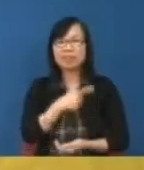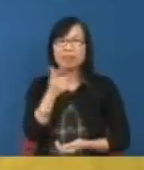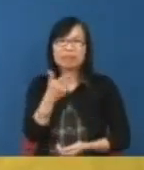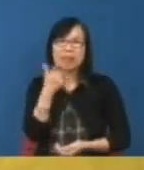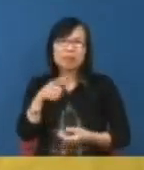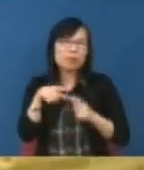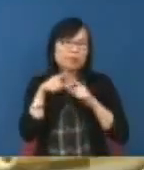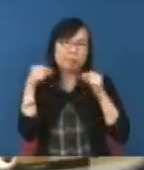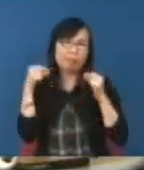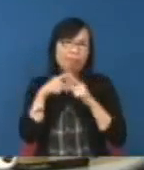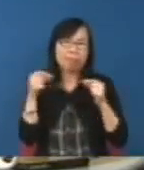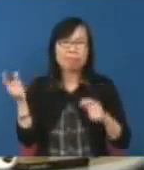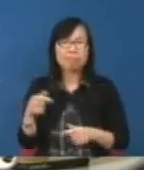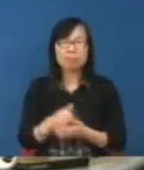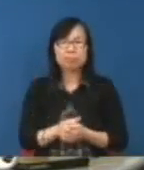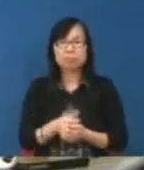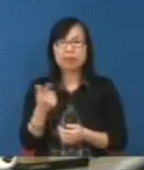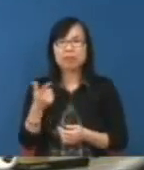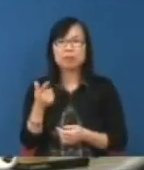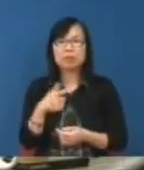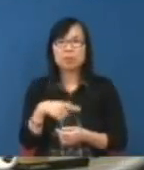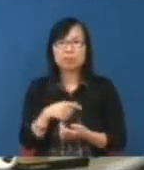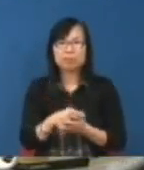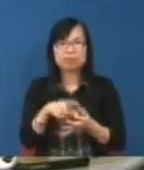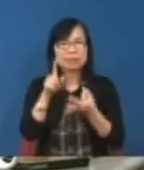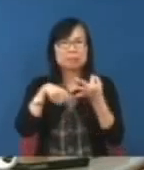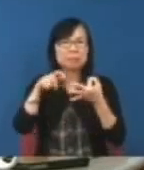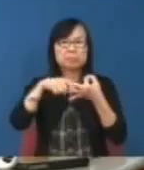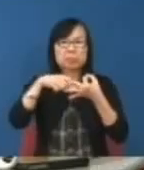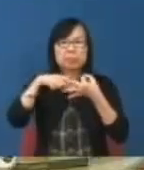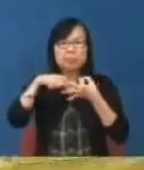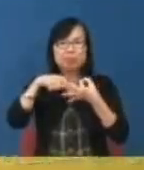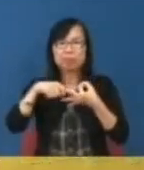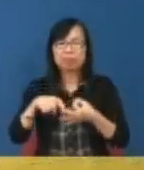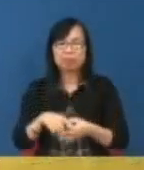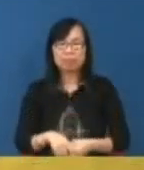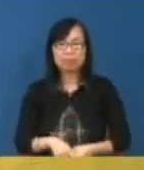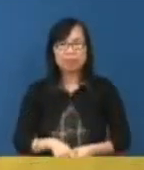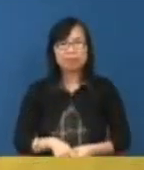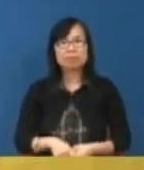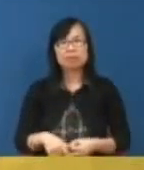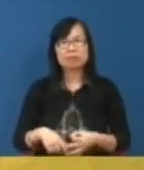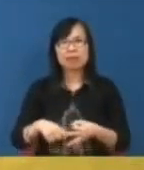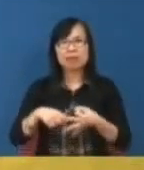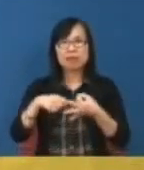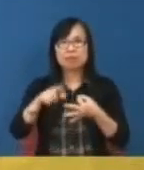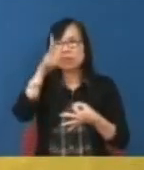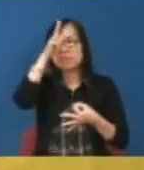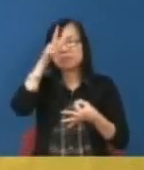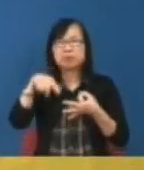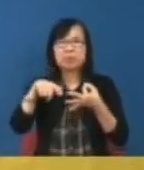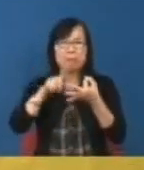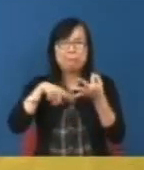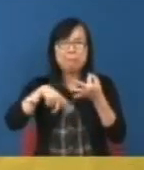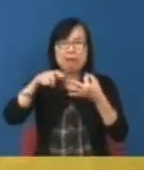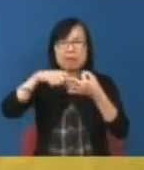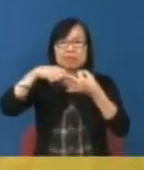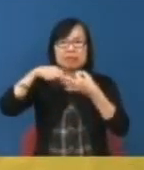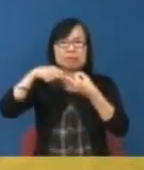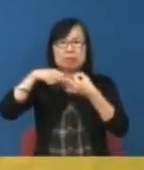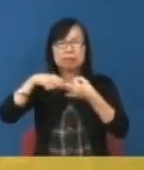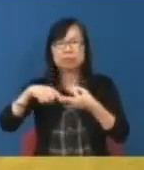多曾啊嘛，係好多好得好令人憎嘅嘢，咁所以唔好意思。 曾德成啊， 係啊係啊，又曾大屋啊，諸